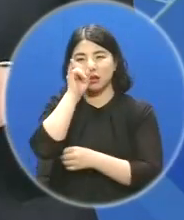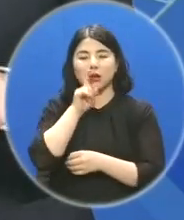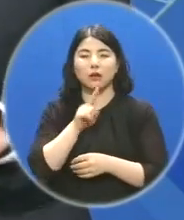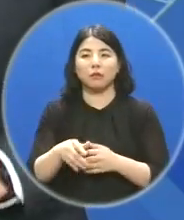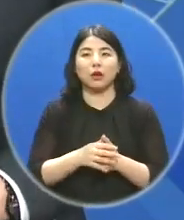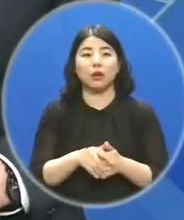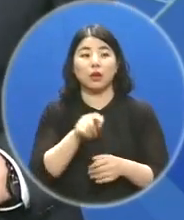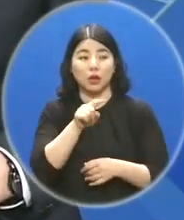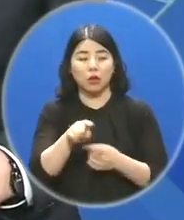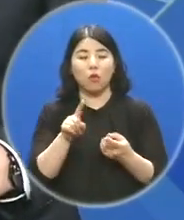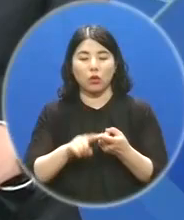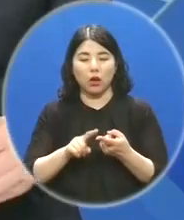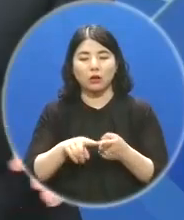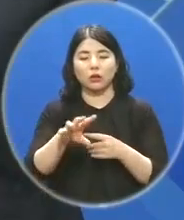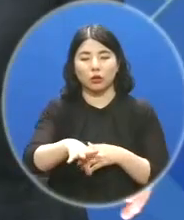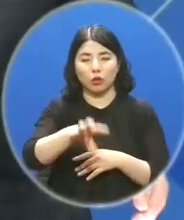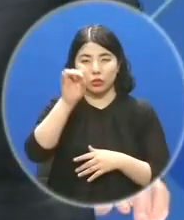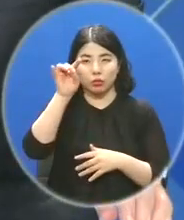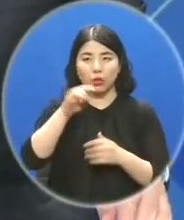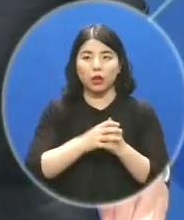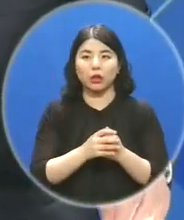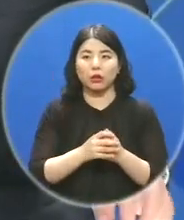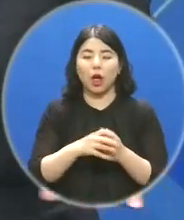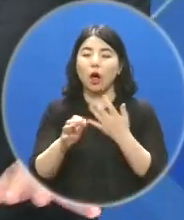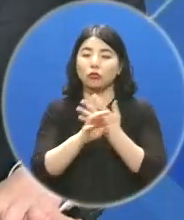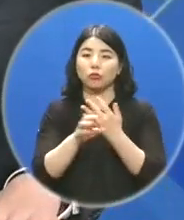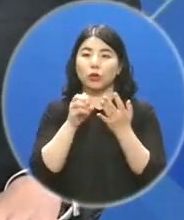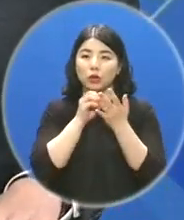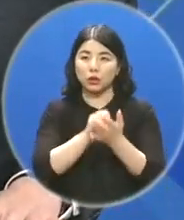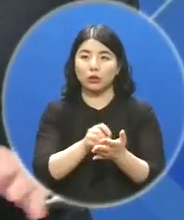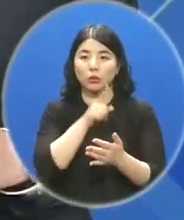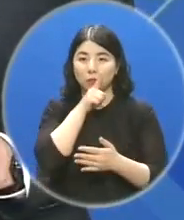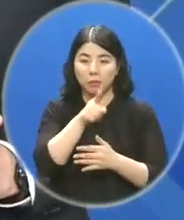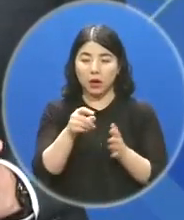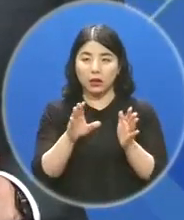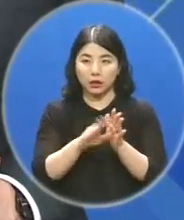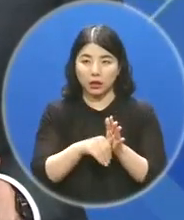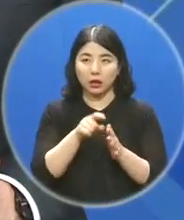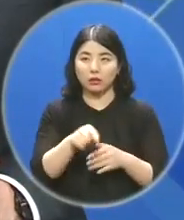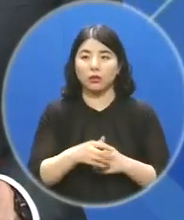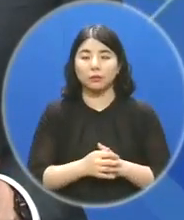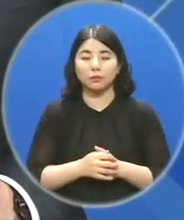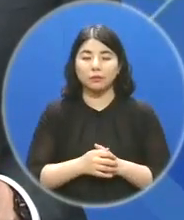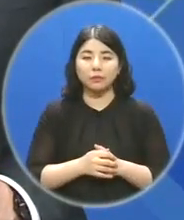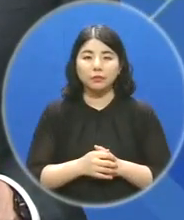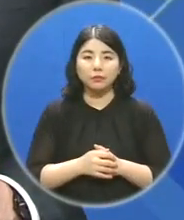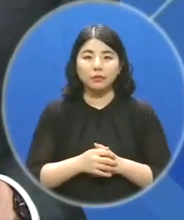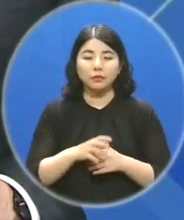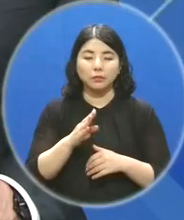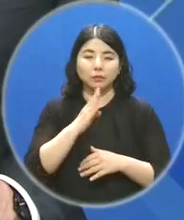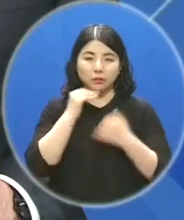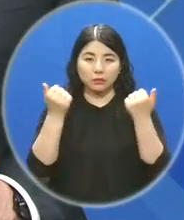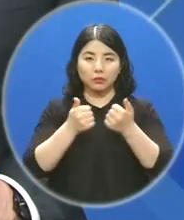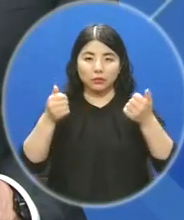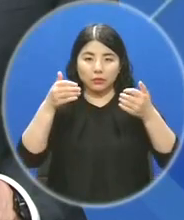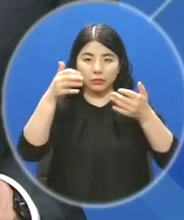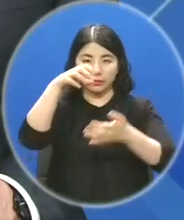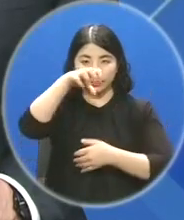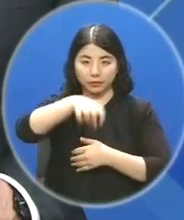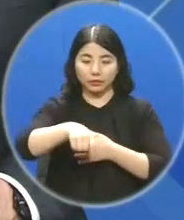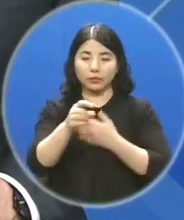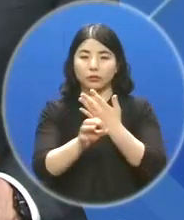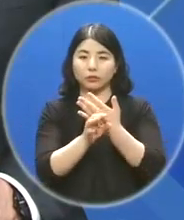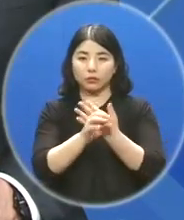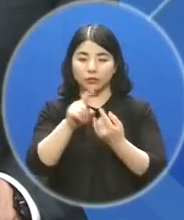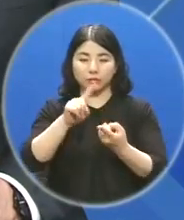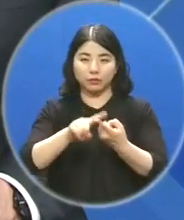이제 그것이 이제 그 처음에 이제 네. 후보 등록제를 이렇게 말씀하시면서 참여했는데서 그러면서 이제 본회의장에서 그 후보들을 상대로